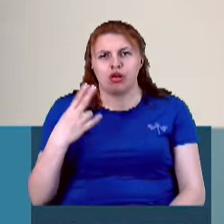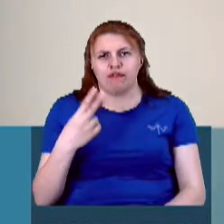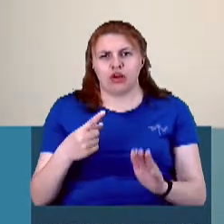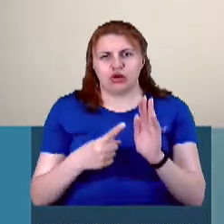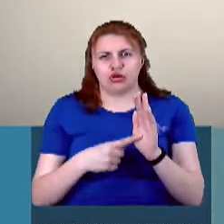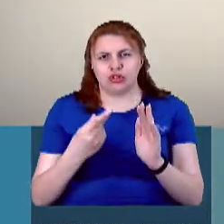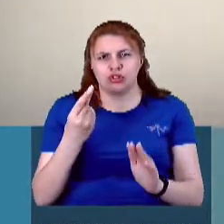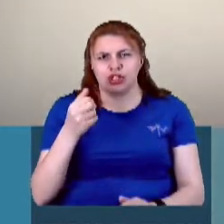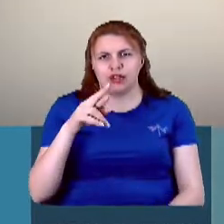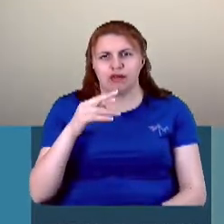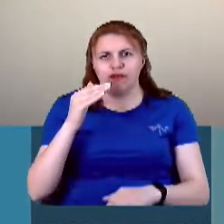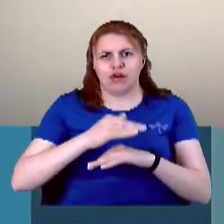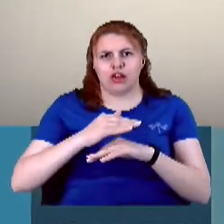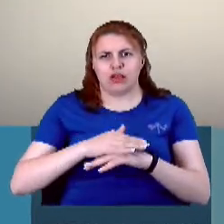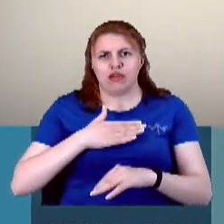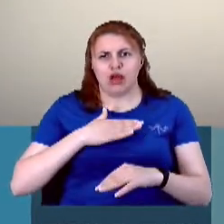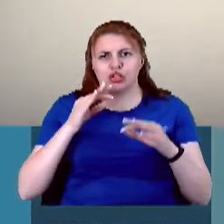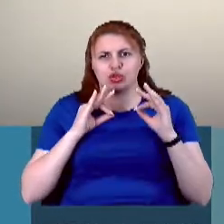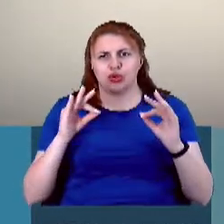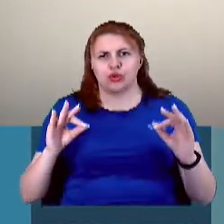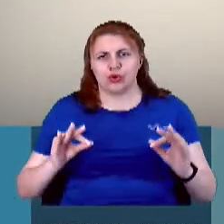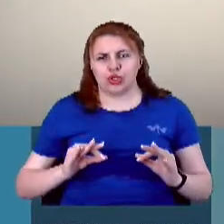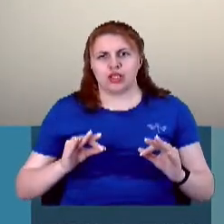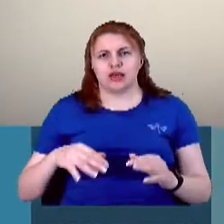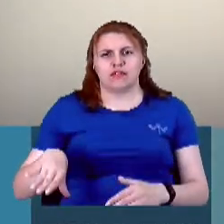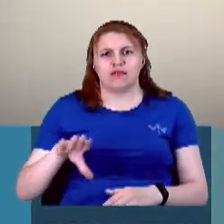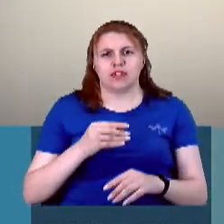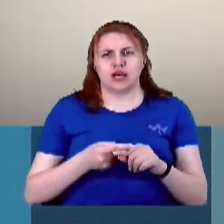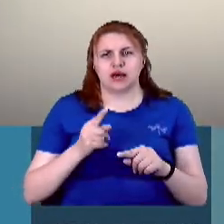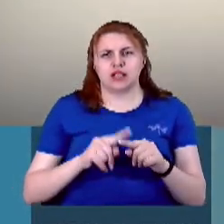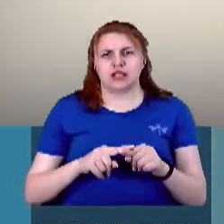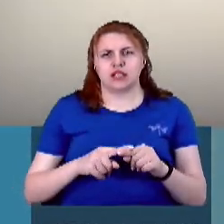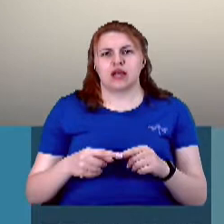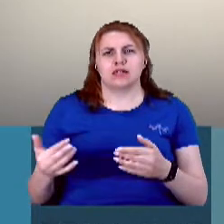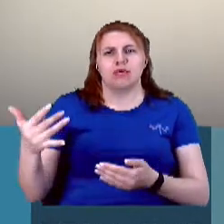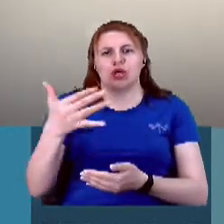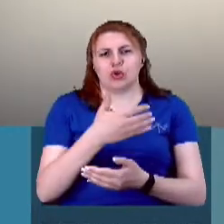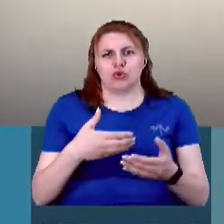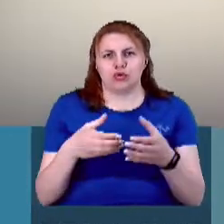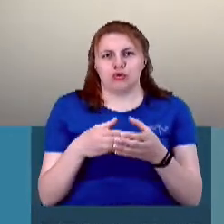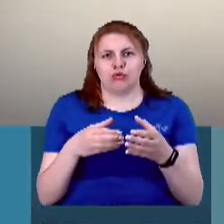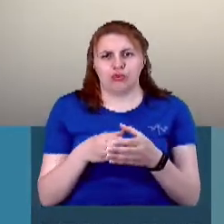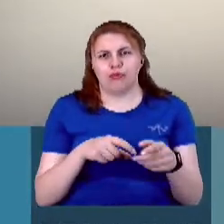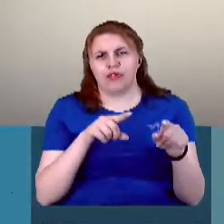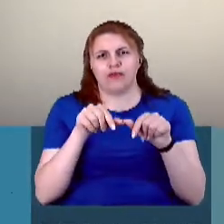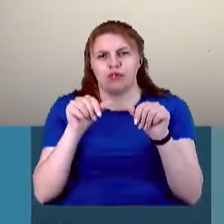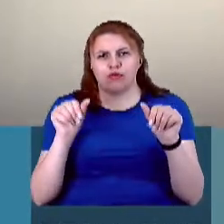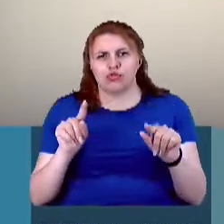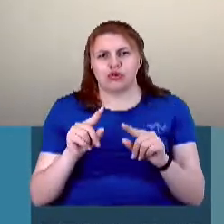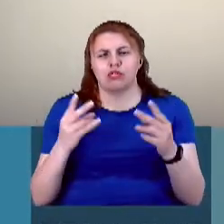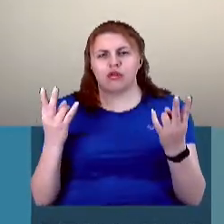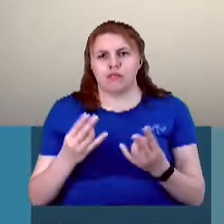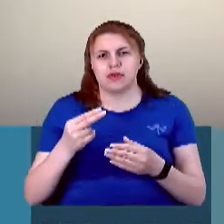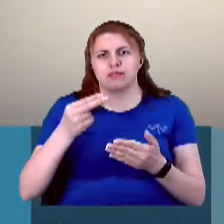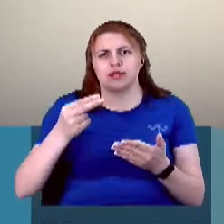червня ввечері наші юристи все це зберуть, згрупують, приведуть у той формат, що треба, з підписами,